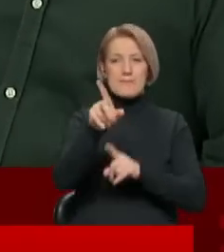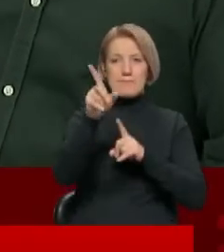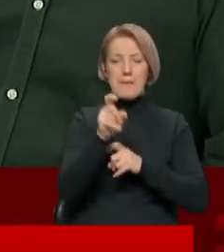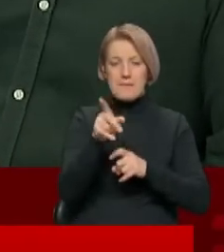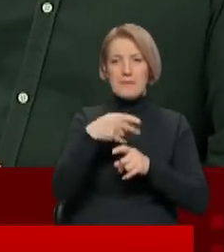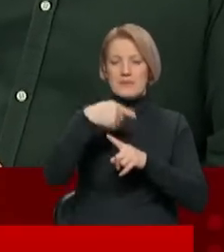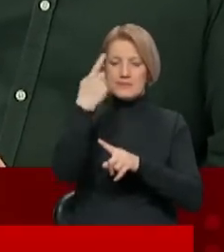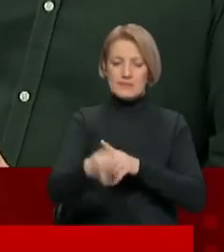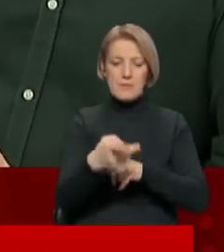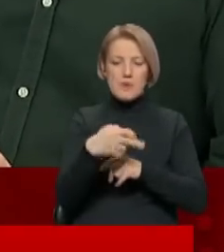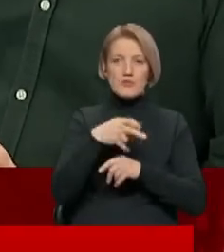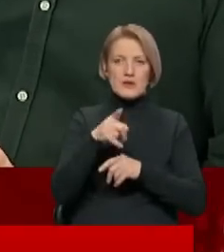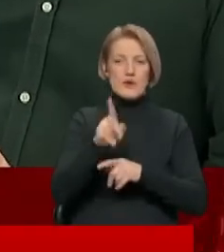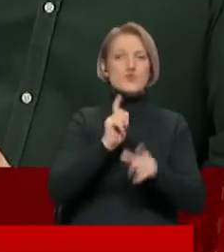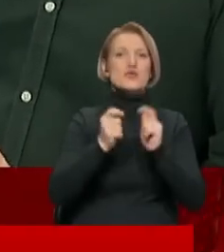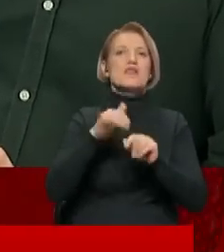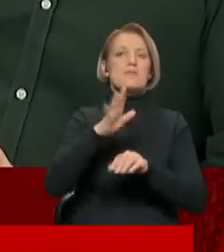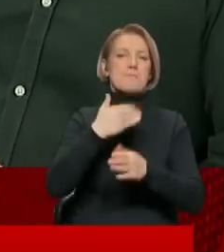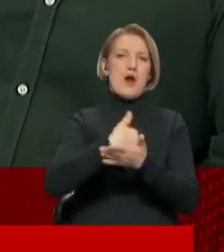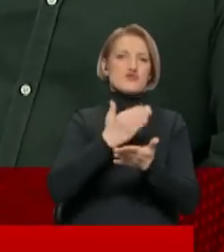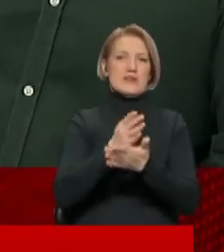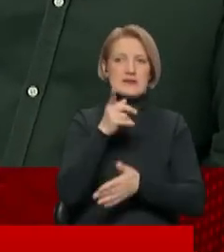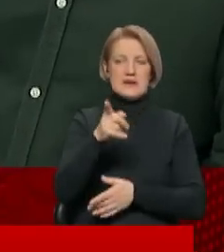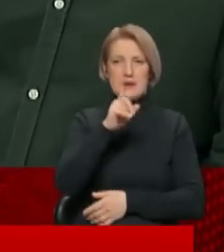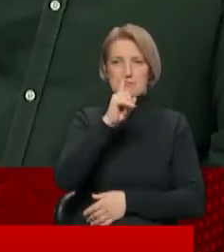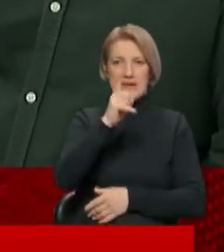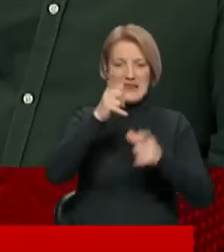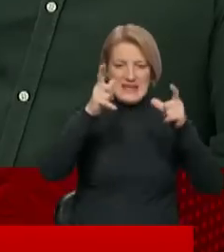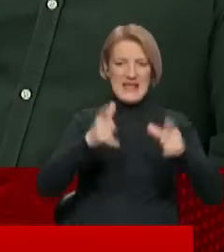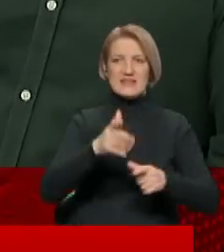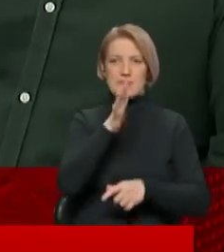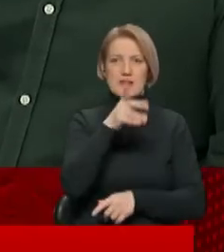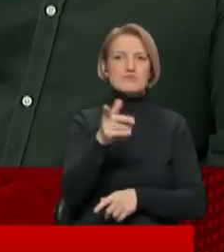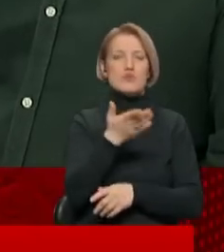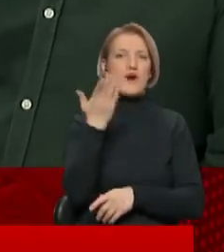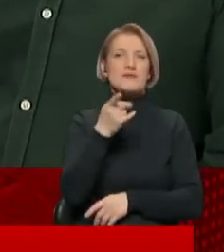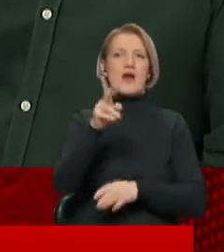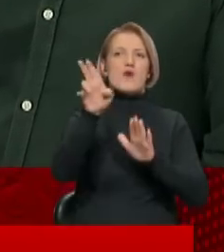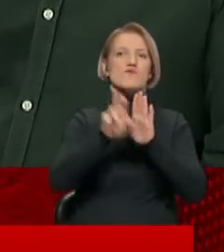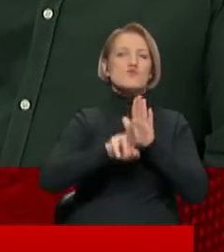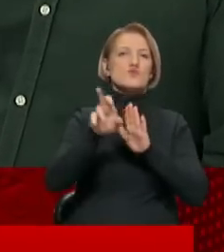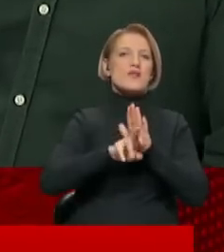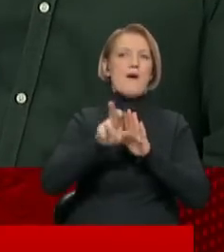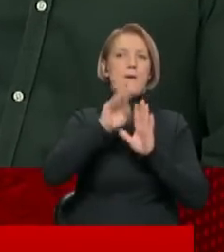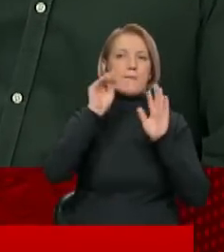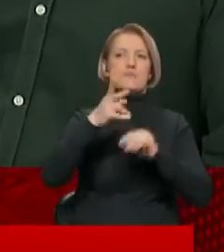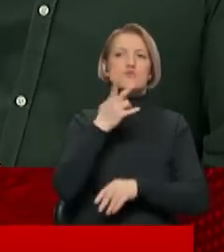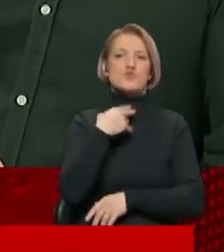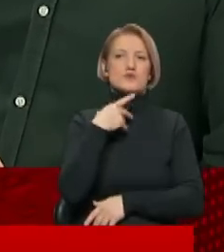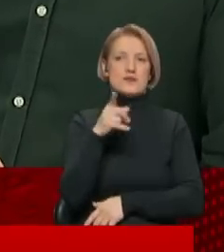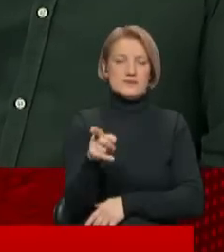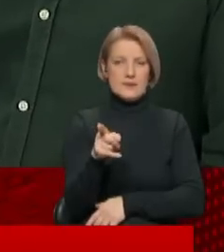mermi de bunlarda füzelerin artık düşmüş kullanılamaz hale gelmiş parçaları işte sadece bir kente bile bu kadar füze atmış Rusya Bu da